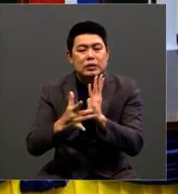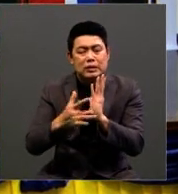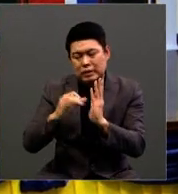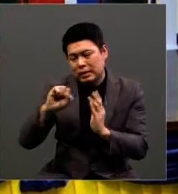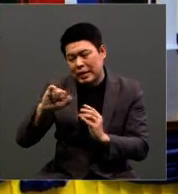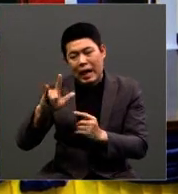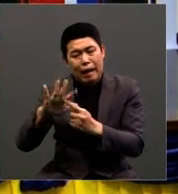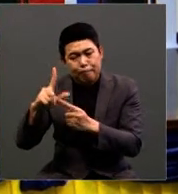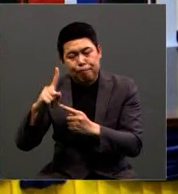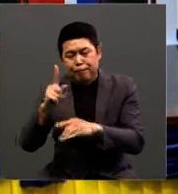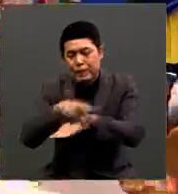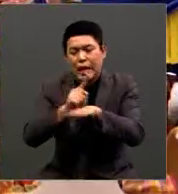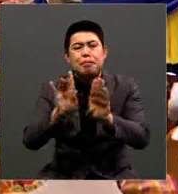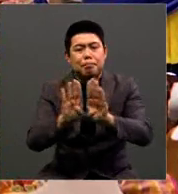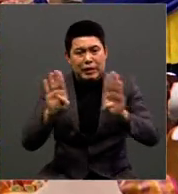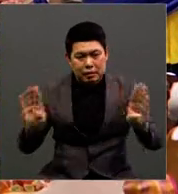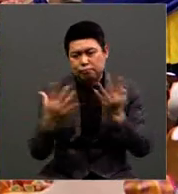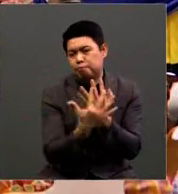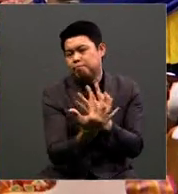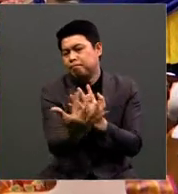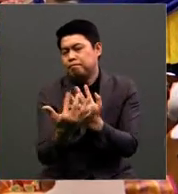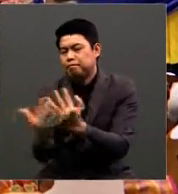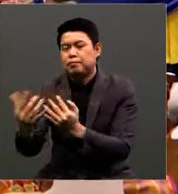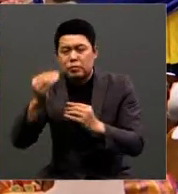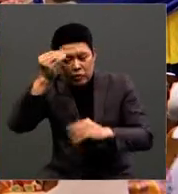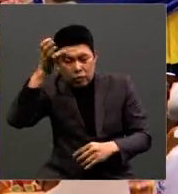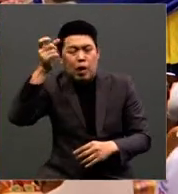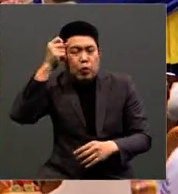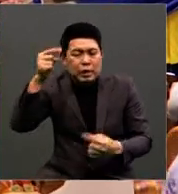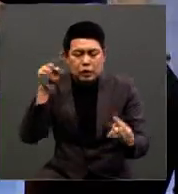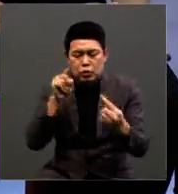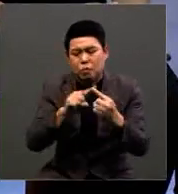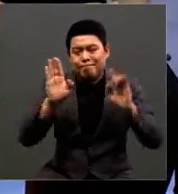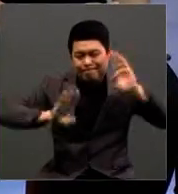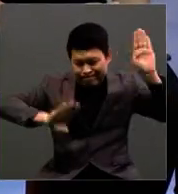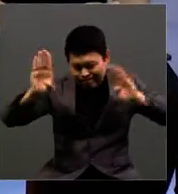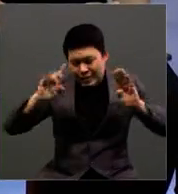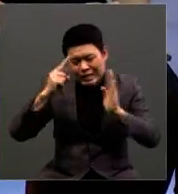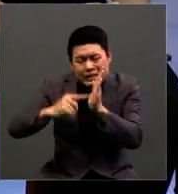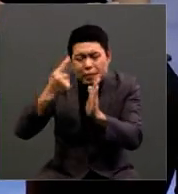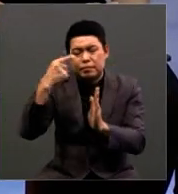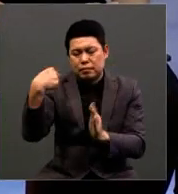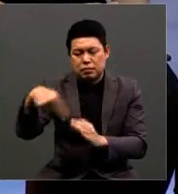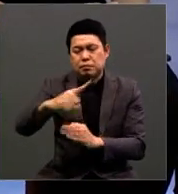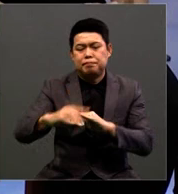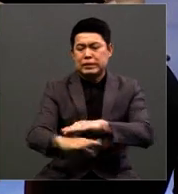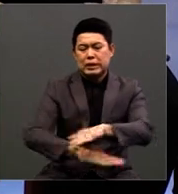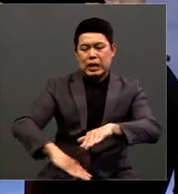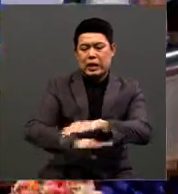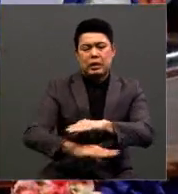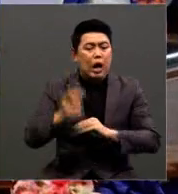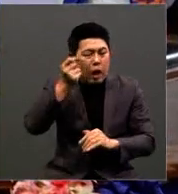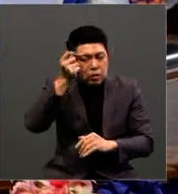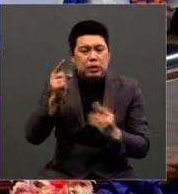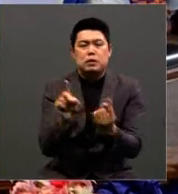ประธานเปิดกิจกรรมพร้อมกับระบุด้วยนะครับว่าความรู้ความเข้าใจเรื่องประชาธิปไตยต้องเริ่มต้นจากพื้นฐานความเข้าใจ